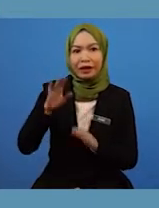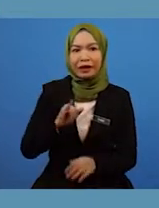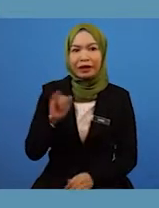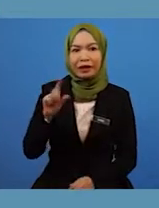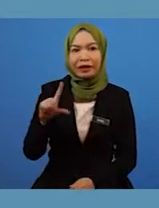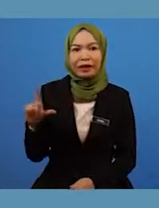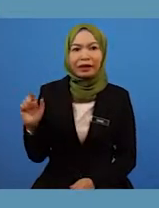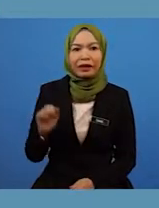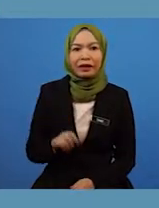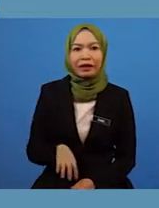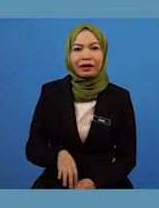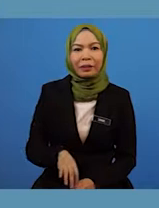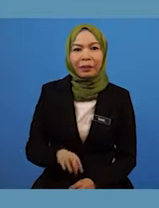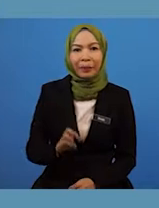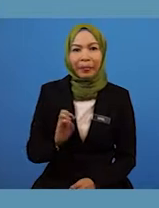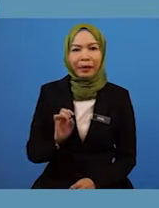68.5 darjah Celsius.